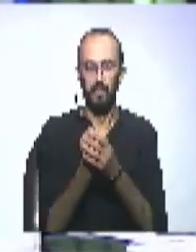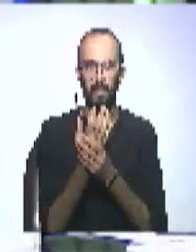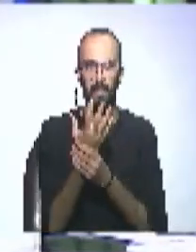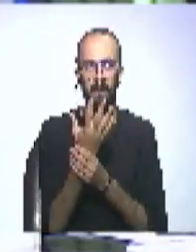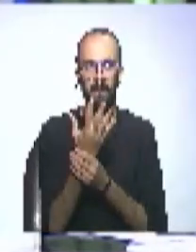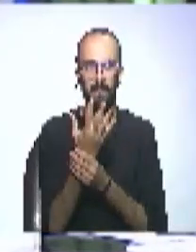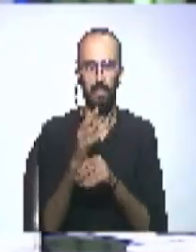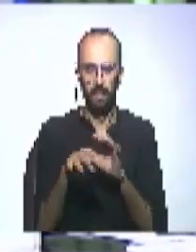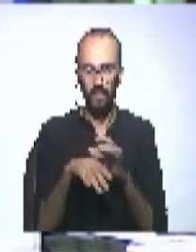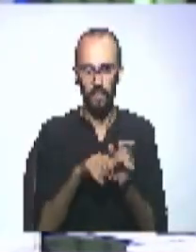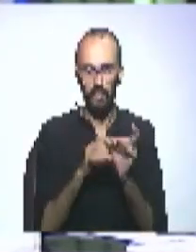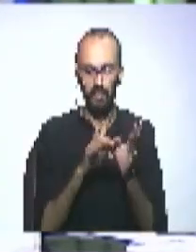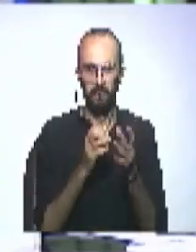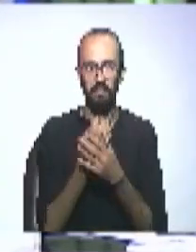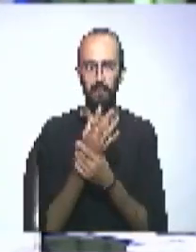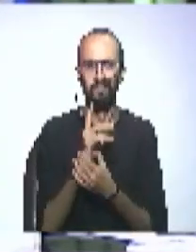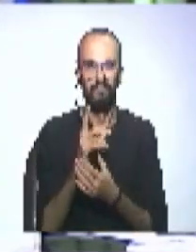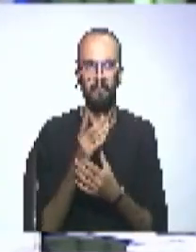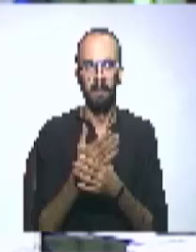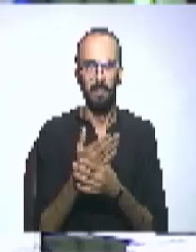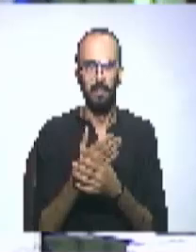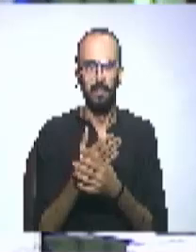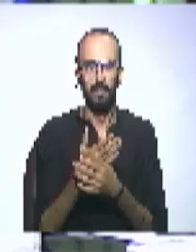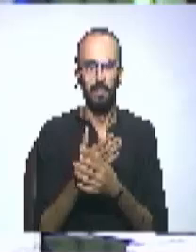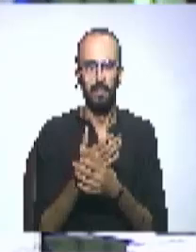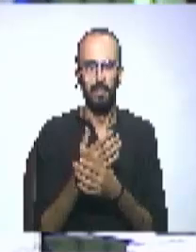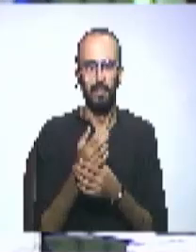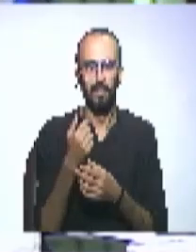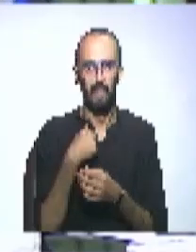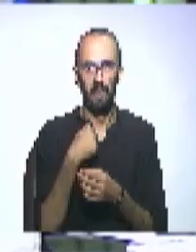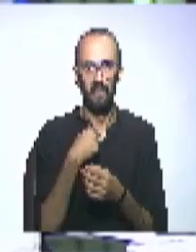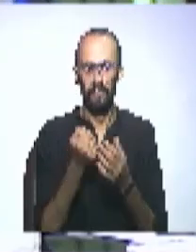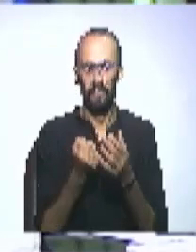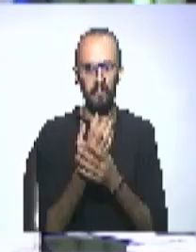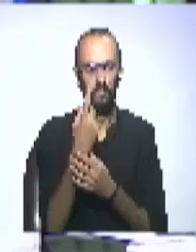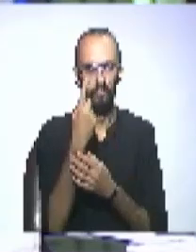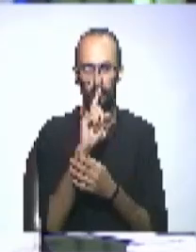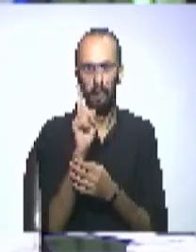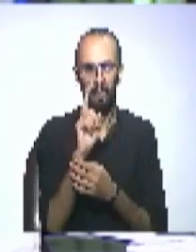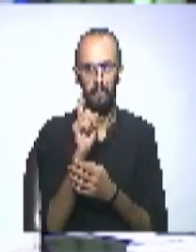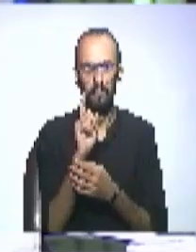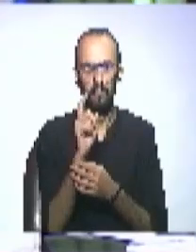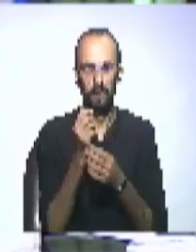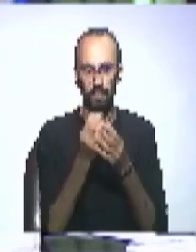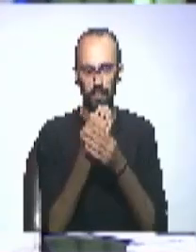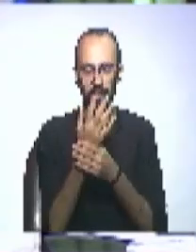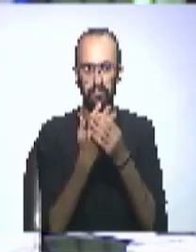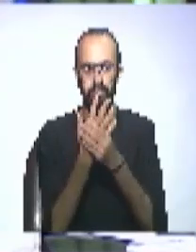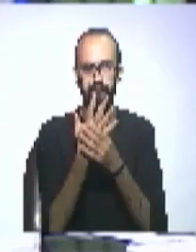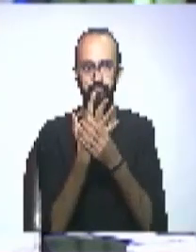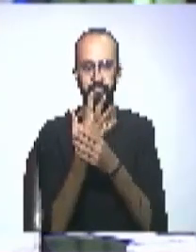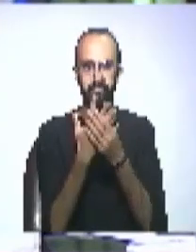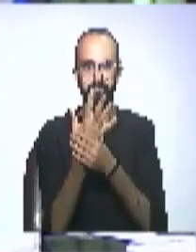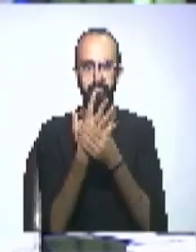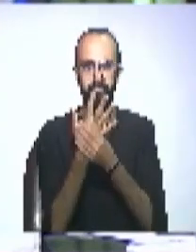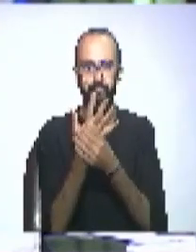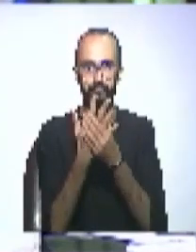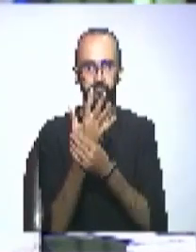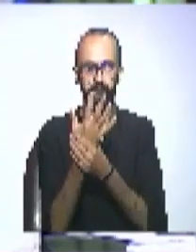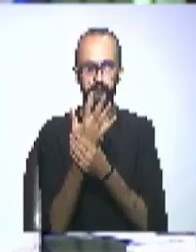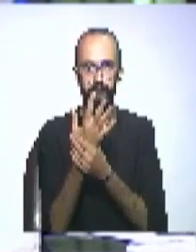ما اشتغلت يعني. انا ما بلبس جوانت واحده، انا بلبس كتير فوق بعض.